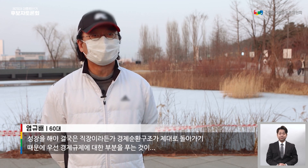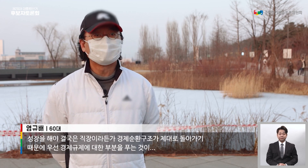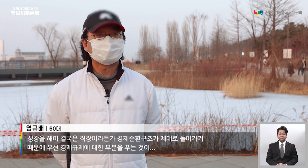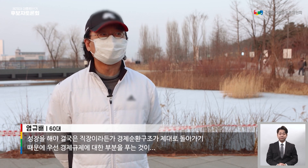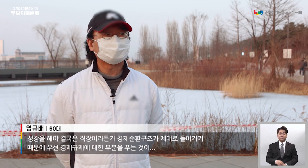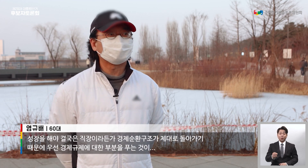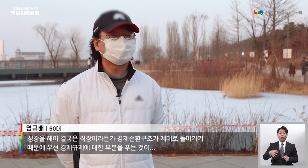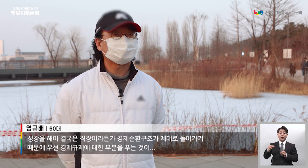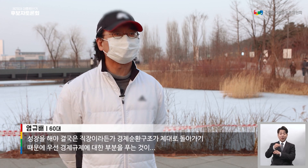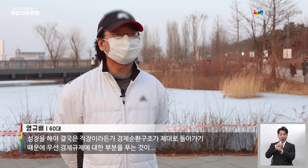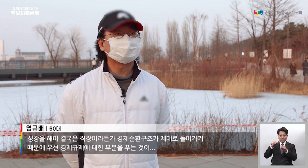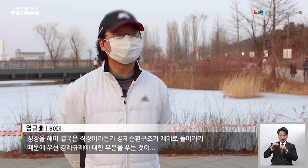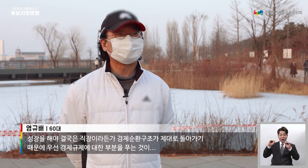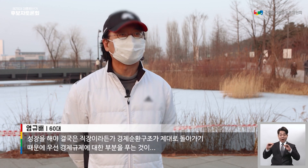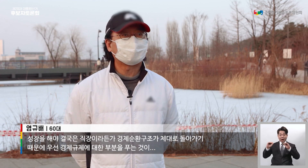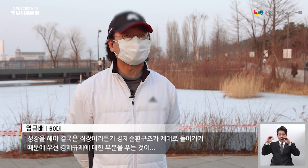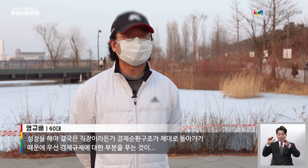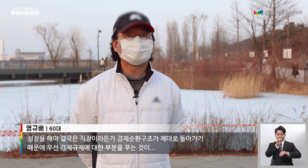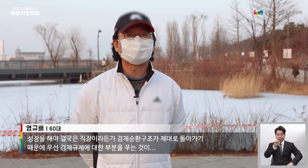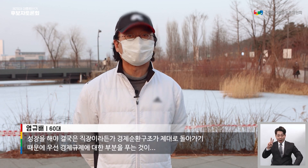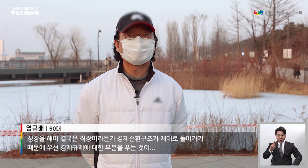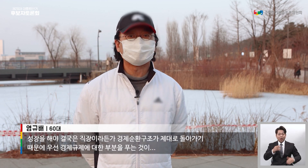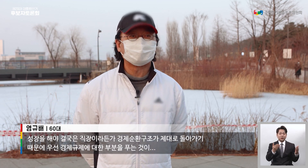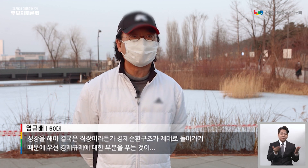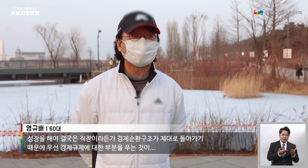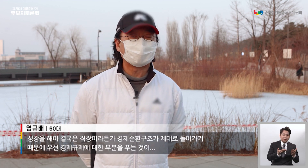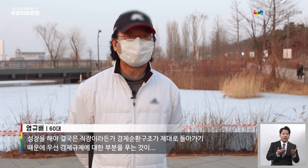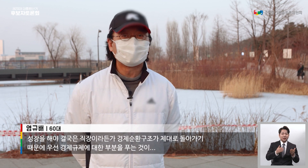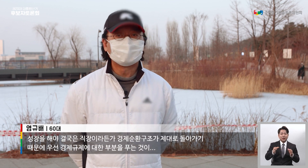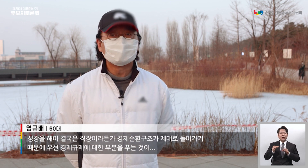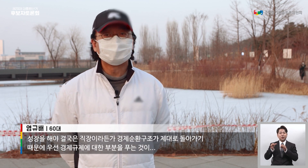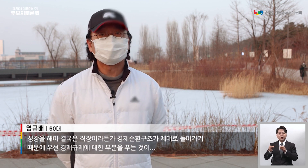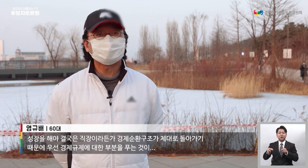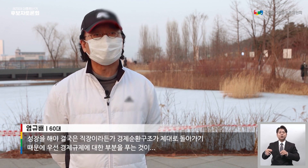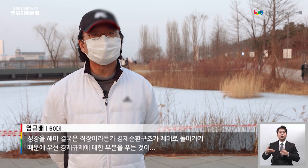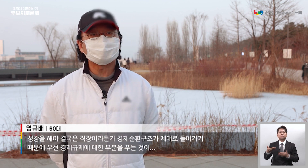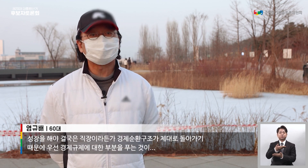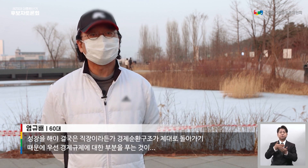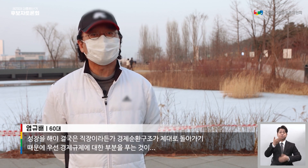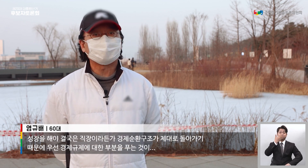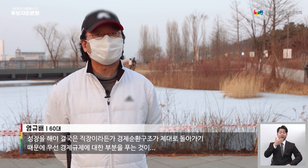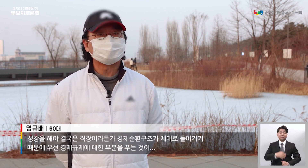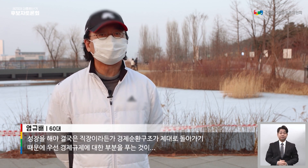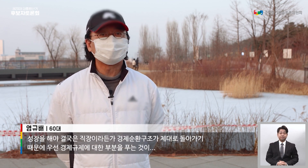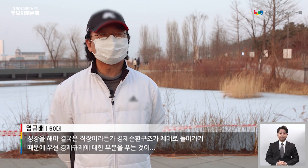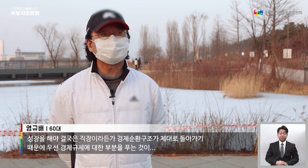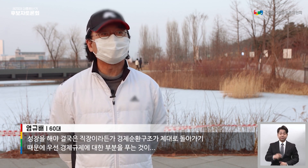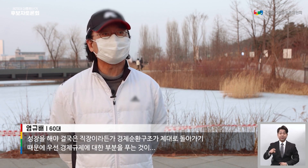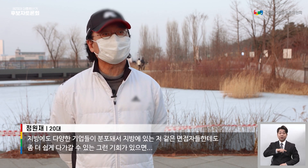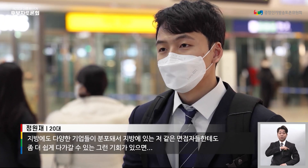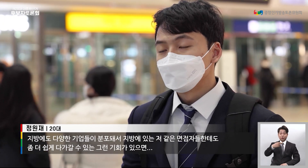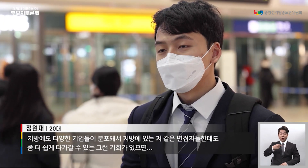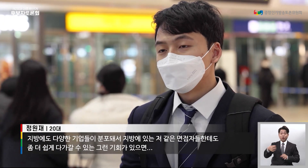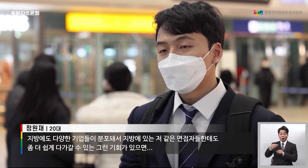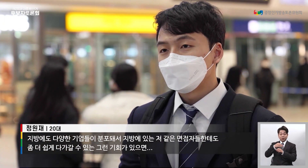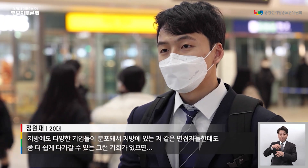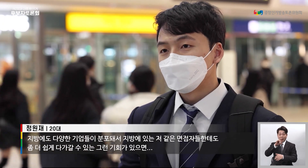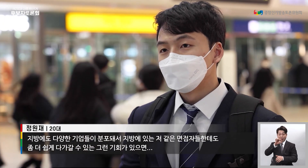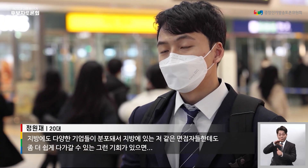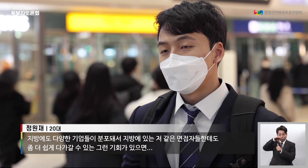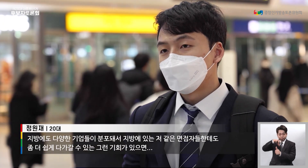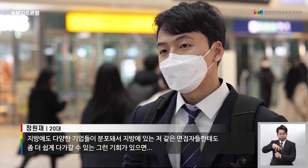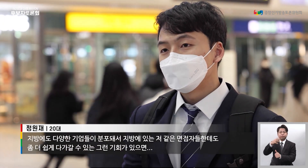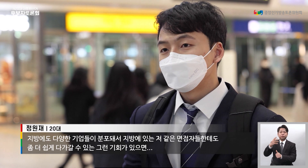직장이라든가 경제의 순환 구조가 제대로 돌아가기 때문에 우선 경제 규제에 대한 부분을 푸는 것이죠.